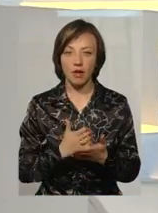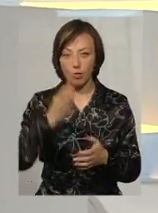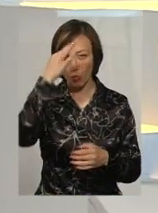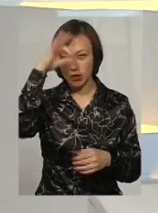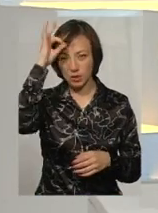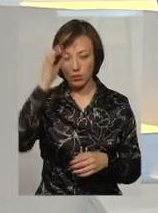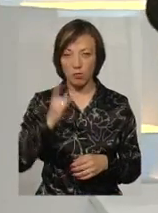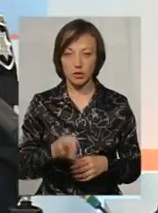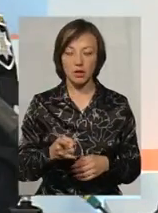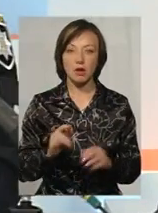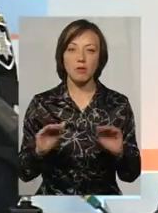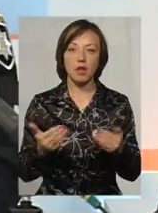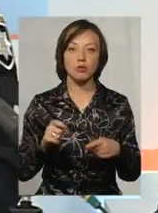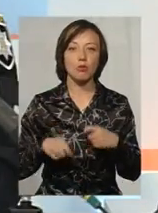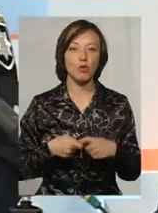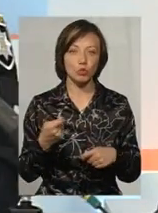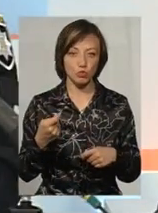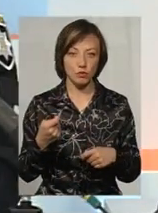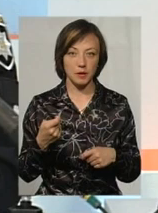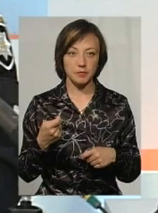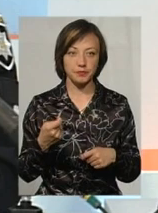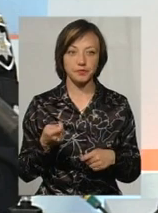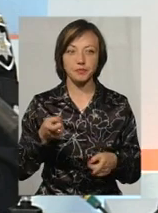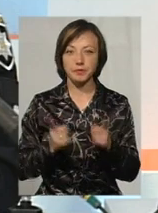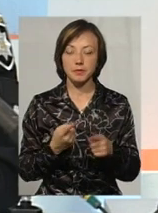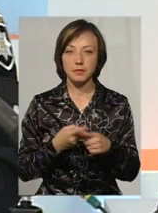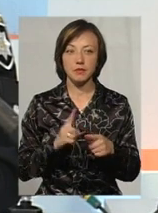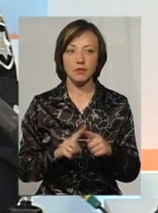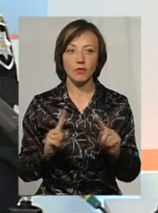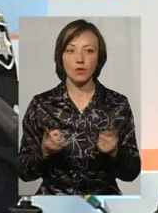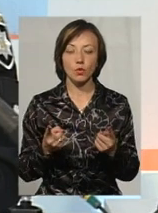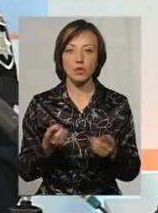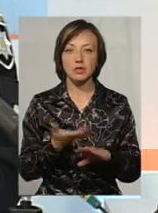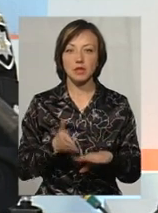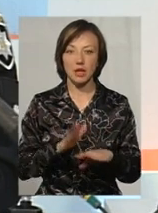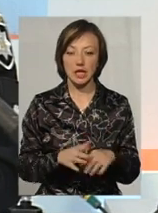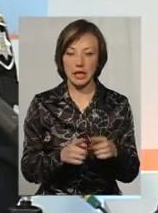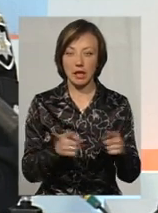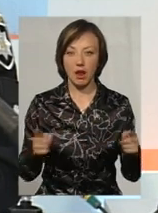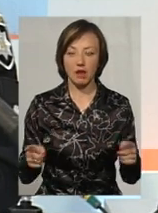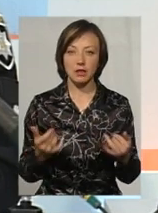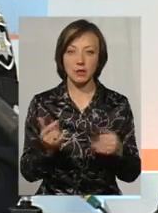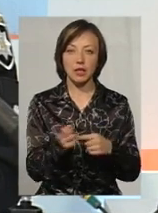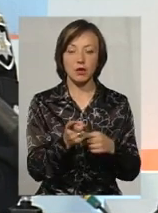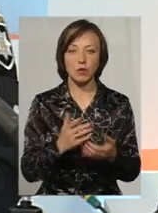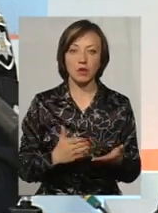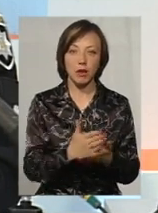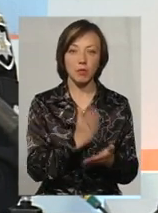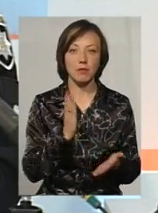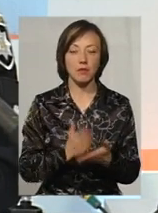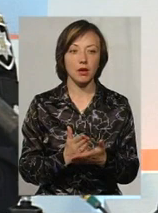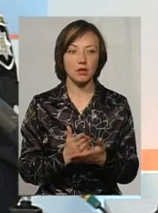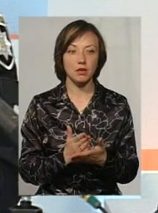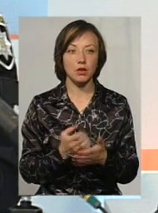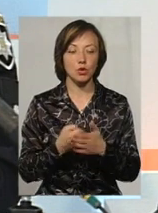поліцейського патруля, менше порушувати, оскільки насправді це дуже складні ділянки. Зараз, наприклад, тернопільський напрямок має